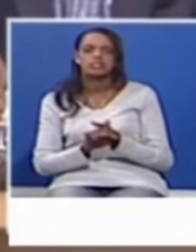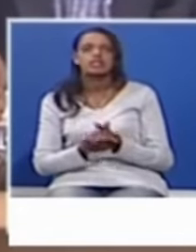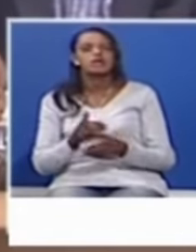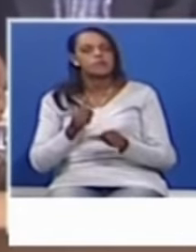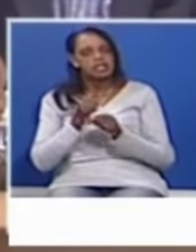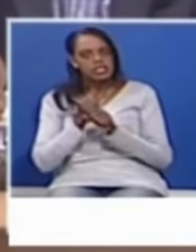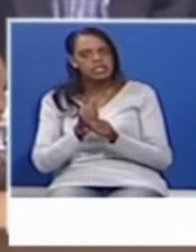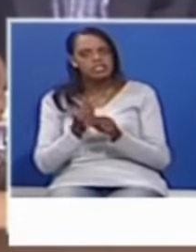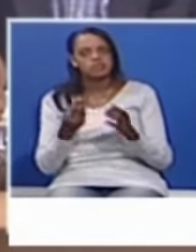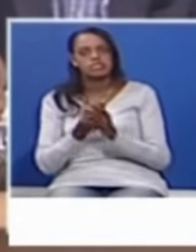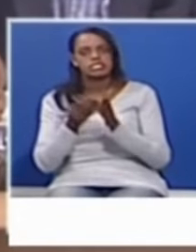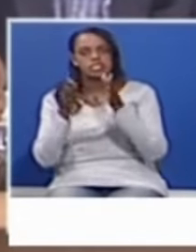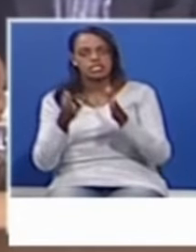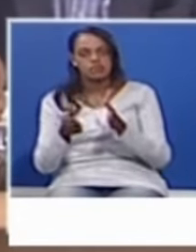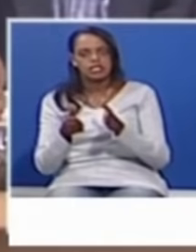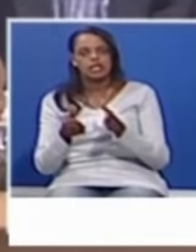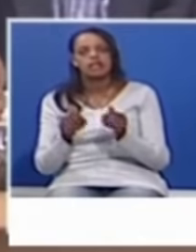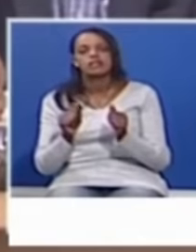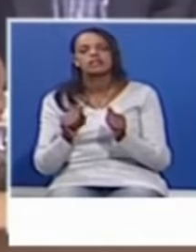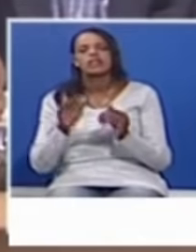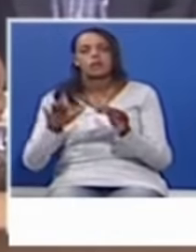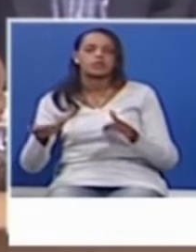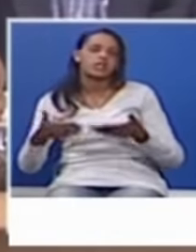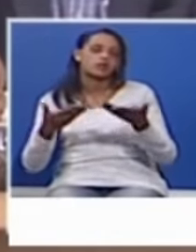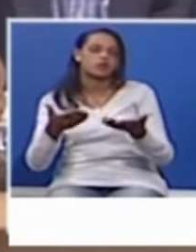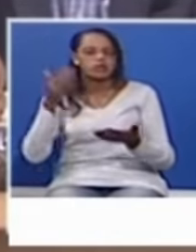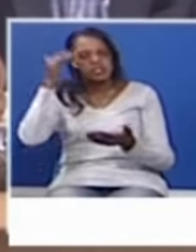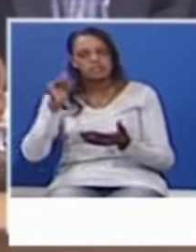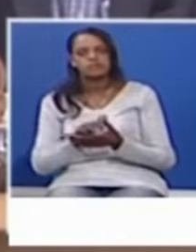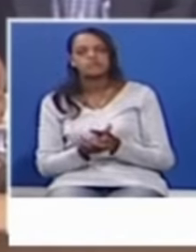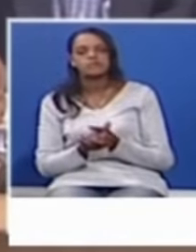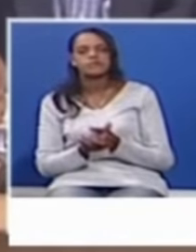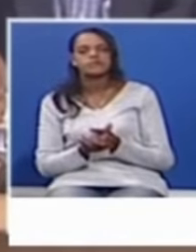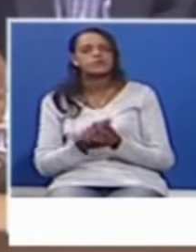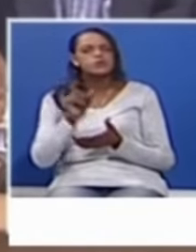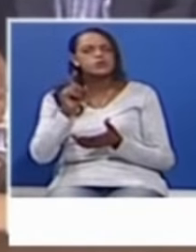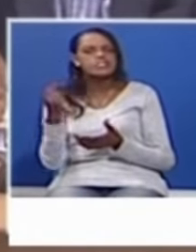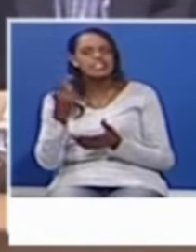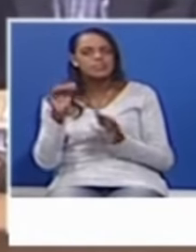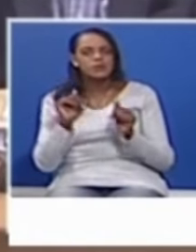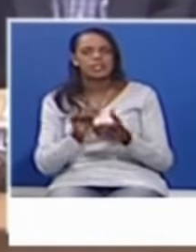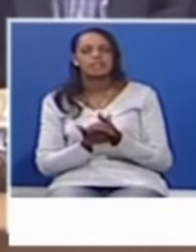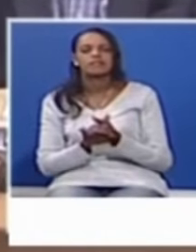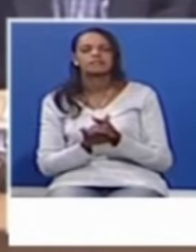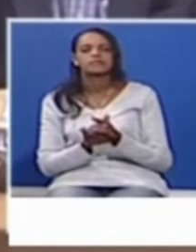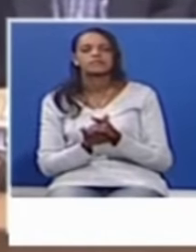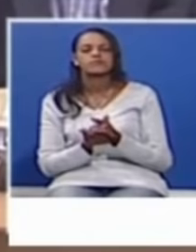مرقاقاتي مسكاربلنا ينا نحنا نعب عدالات يسانا اتو سوطرة يزيكونا